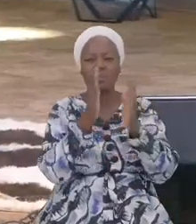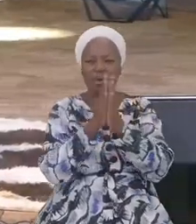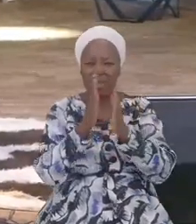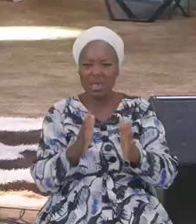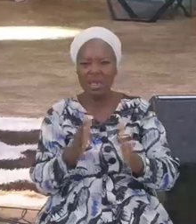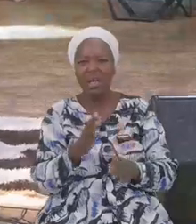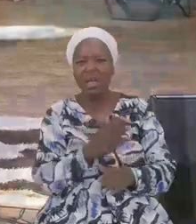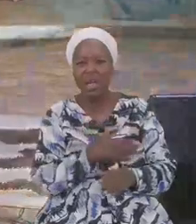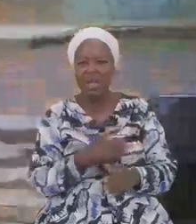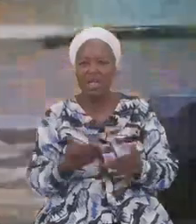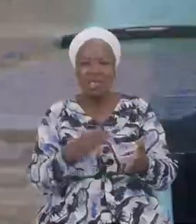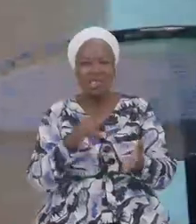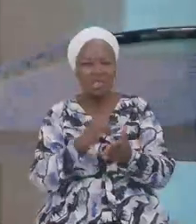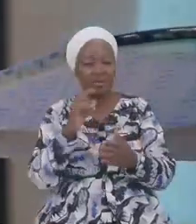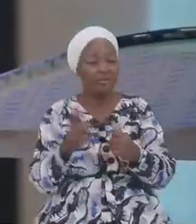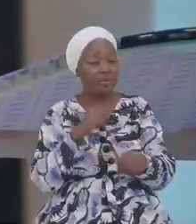maintenant,